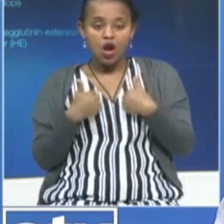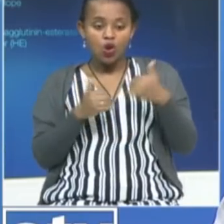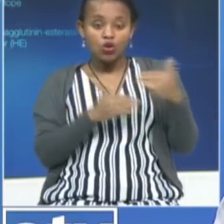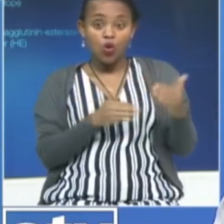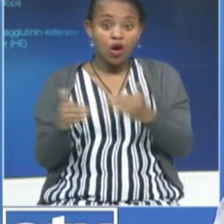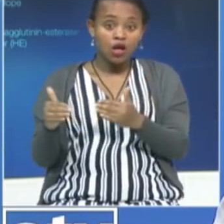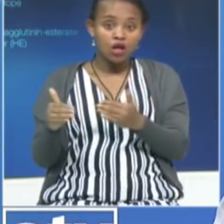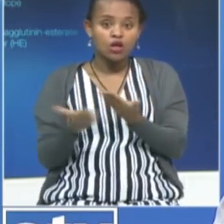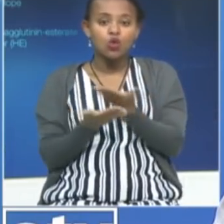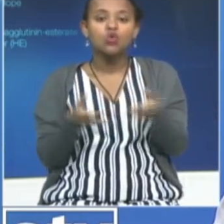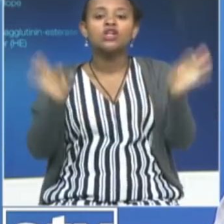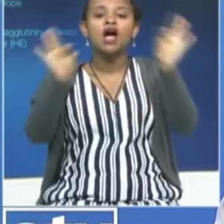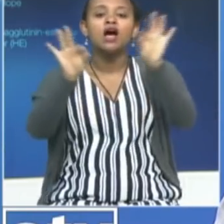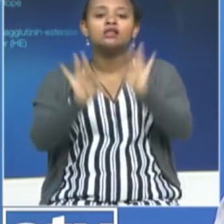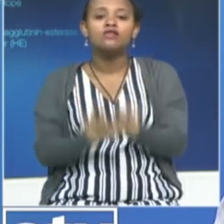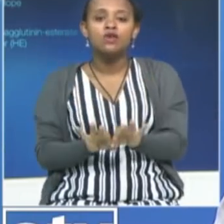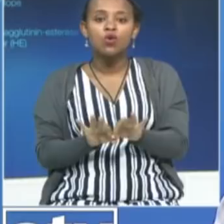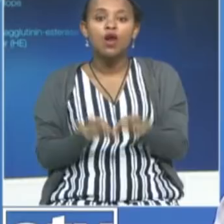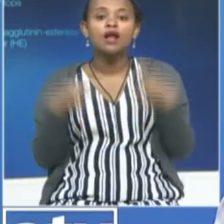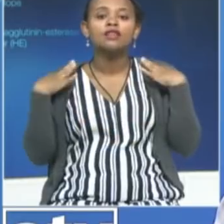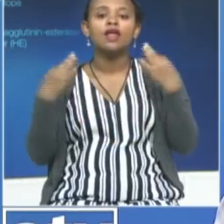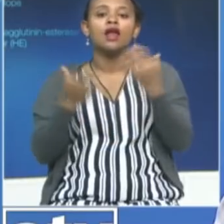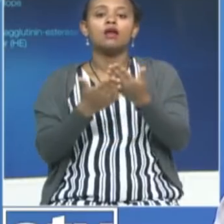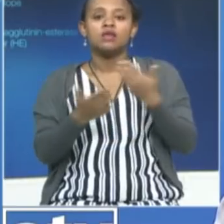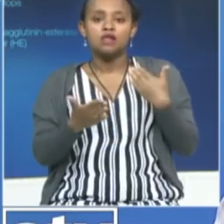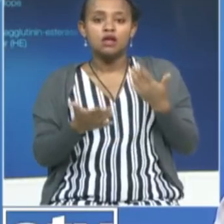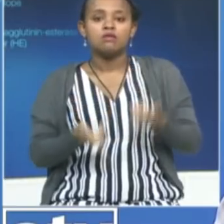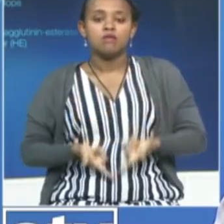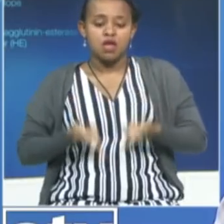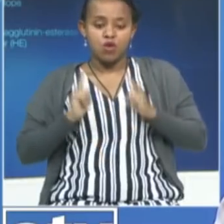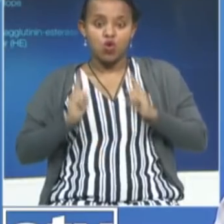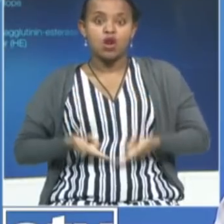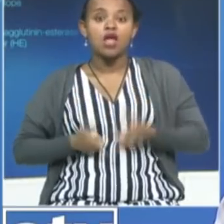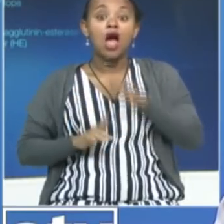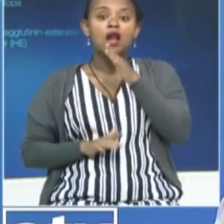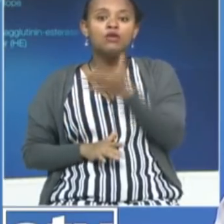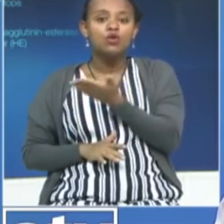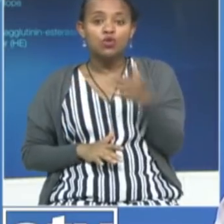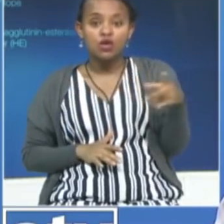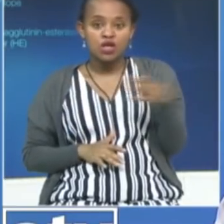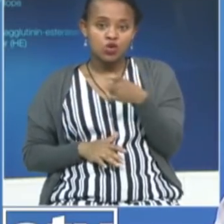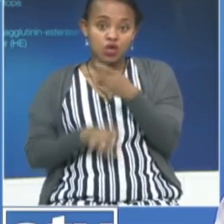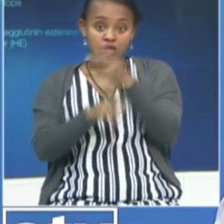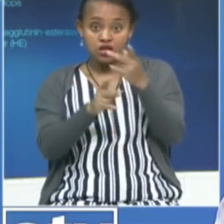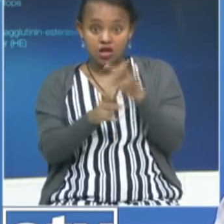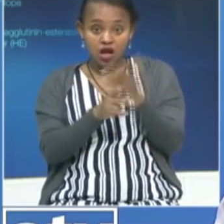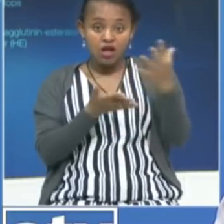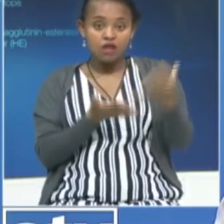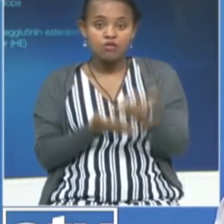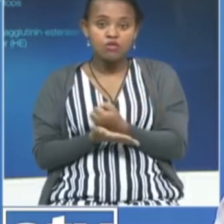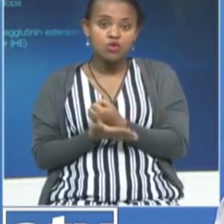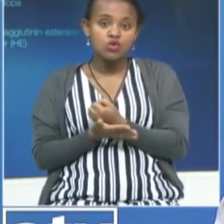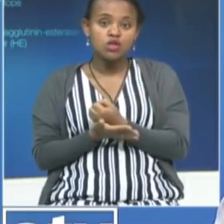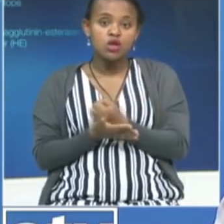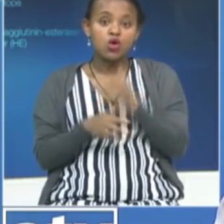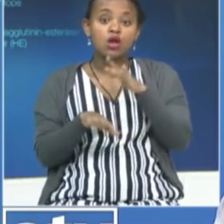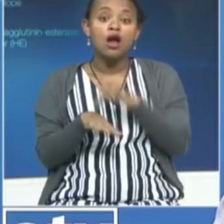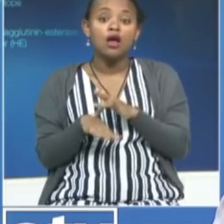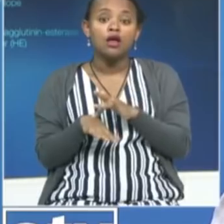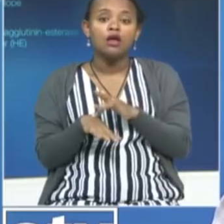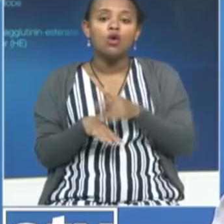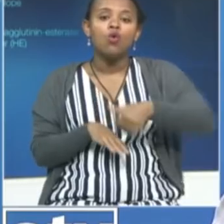በሙሉ ያስፈልጉናል። ግን ጤናን ማስቀደም የመኖር ያለመኖር ጉዳይ ስለሆነ ጥንቃቄ በሚወሰደው ጥንቃቄ ላይ